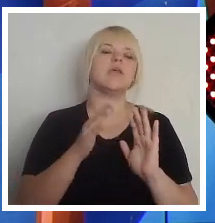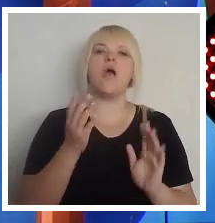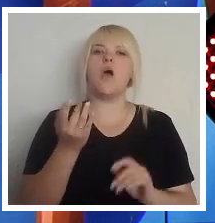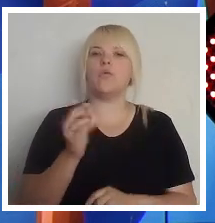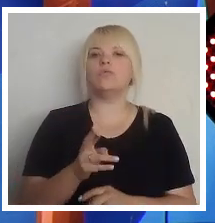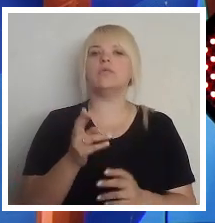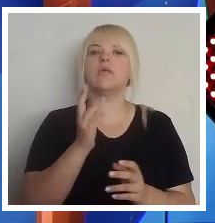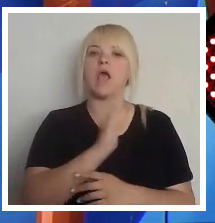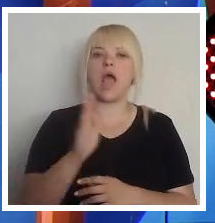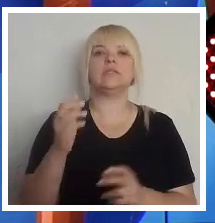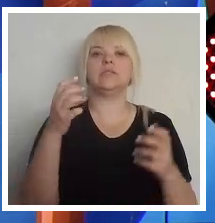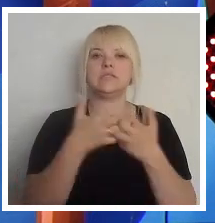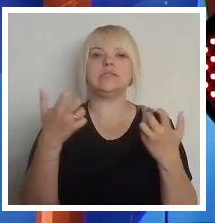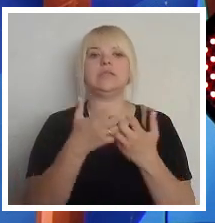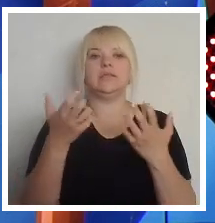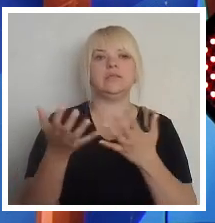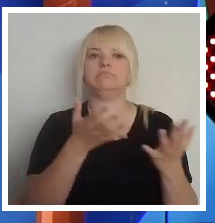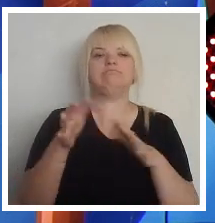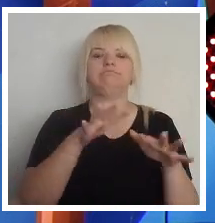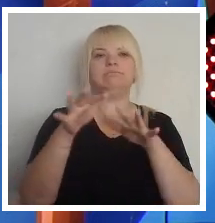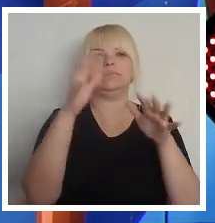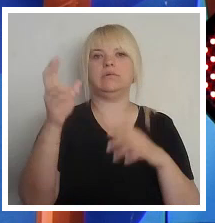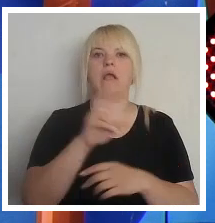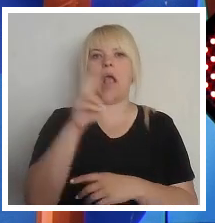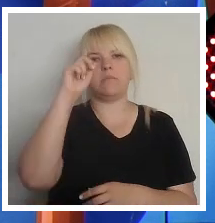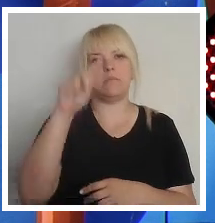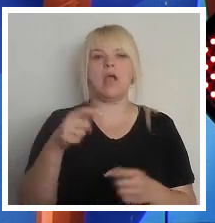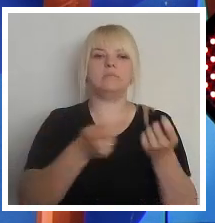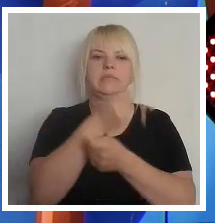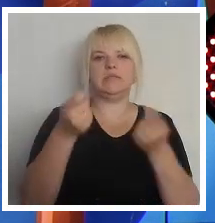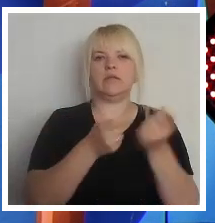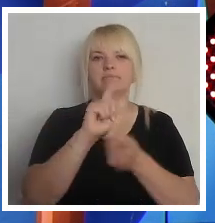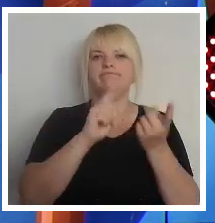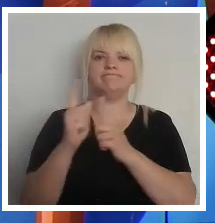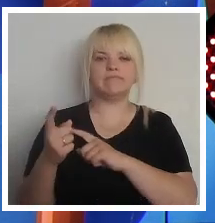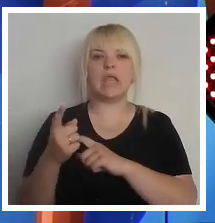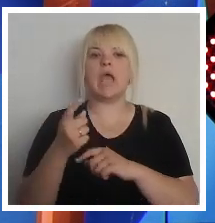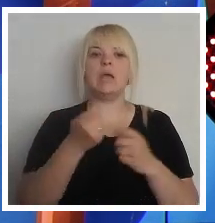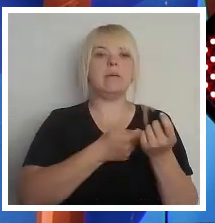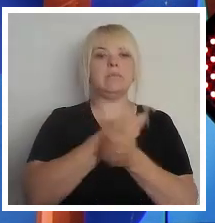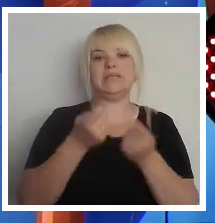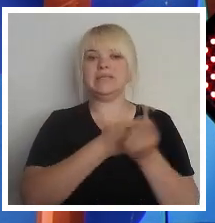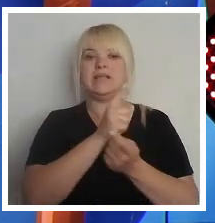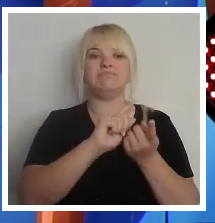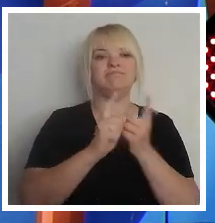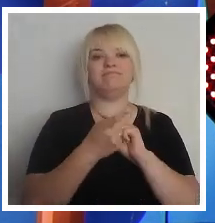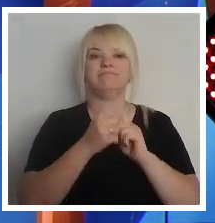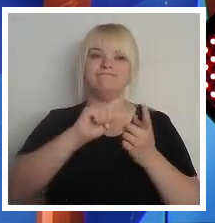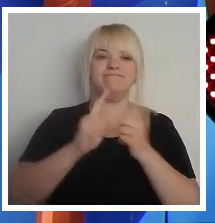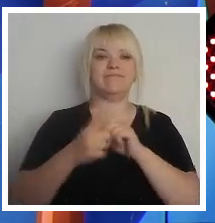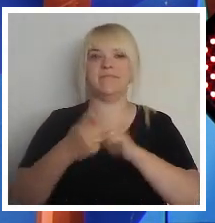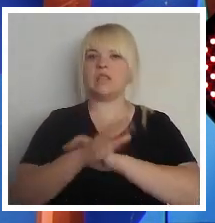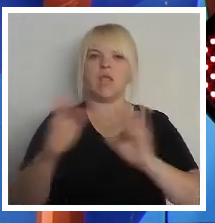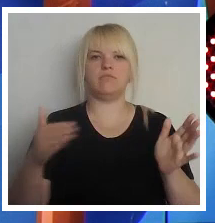Un katrs cīnās kā māk, mēģina dažādot to savu biznesu, bet ja tas dažādošana nenotiks un mēs tā kā stāvētu uz vietas, tad mums